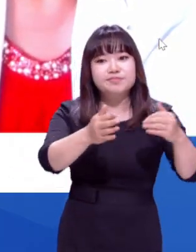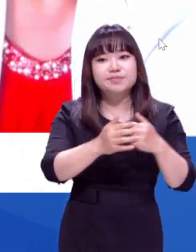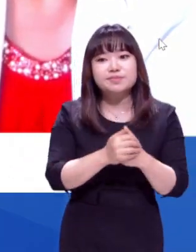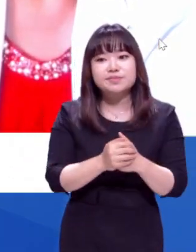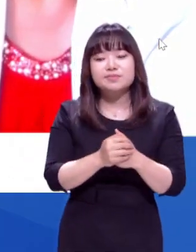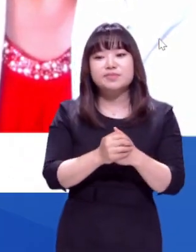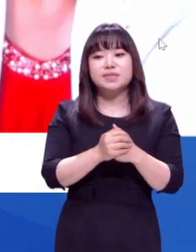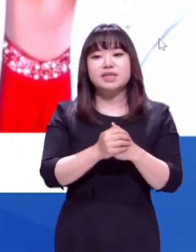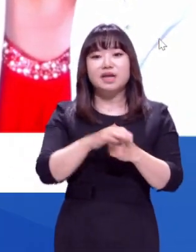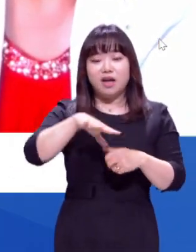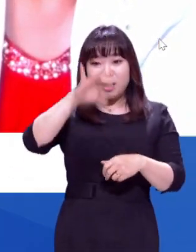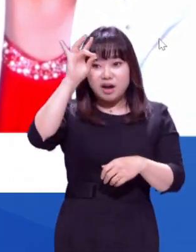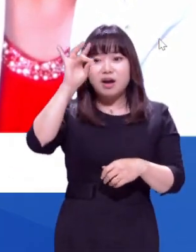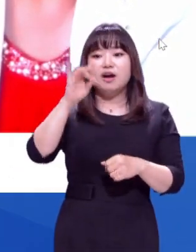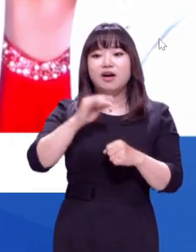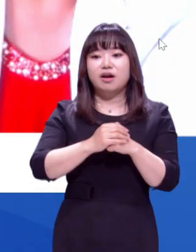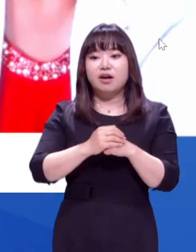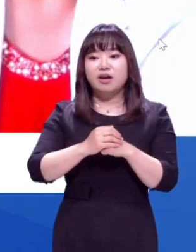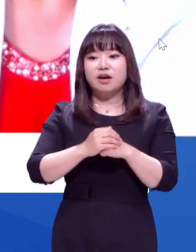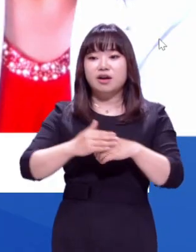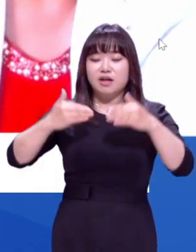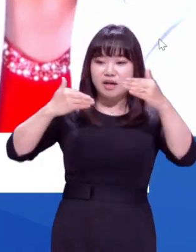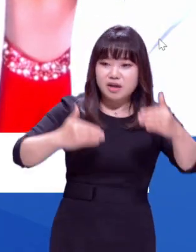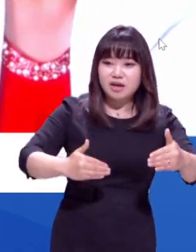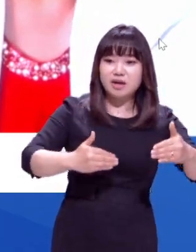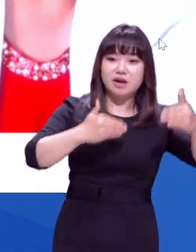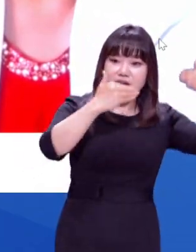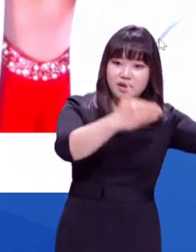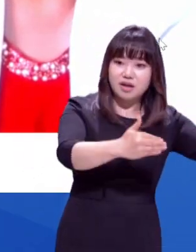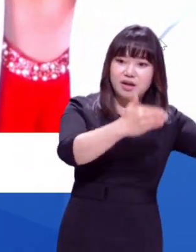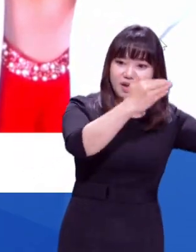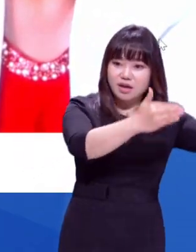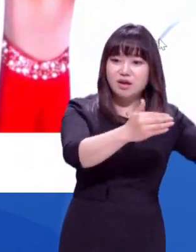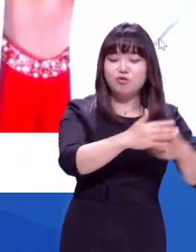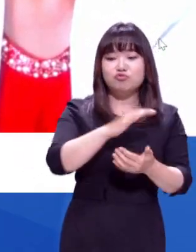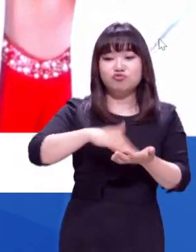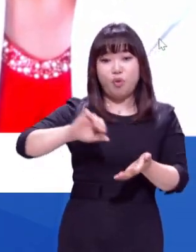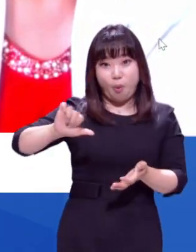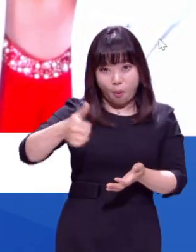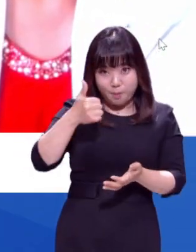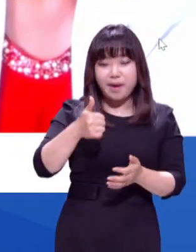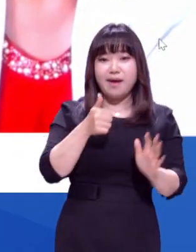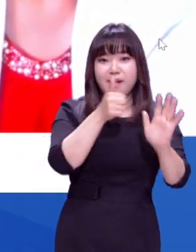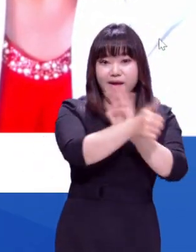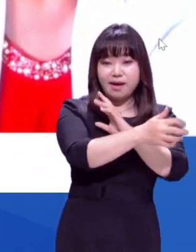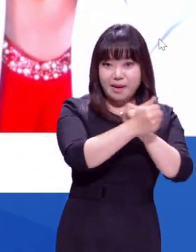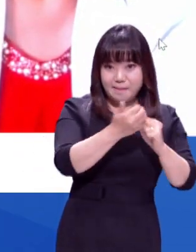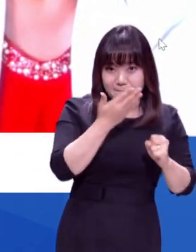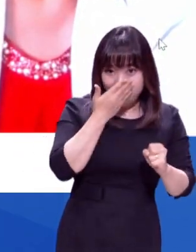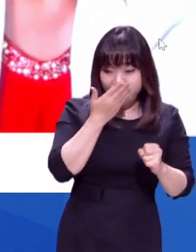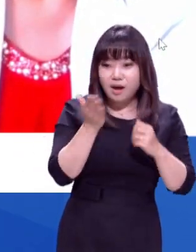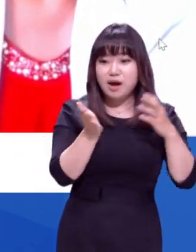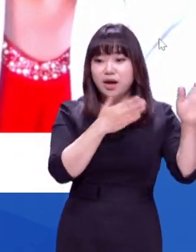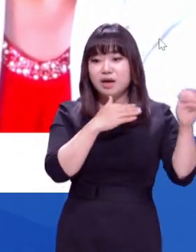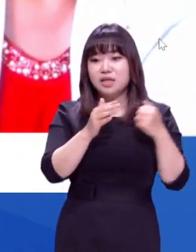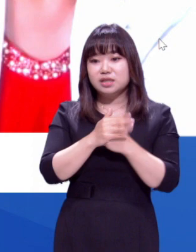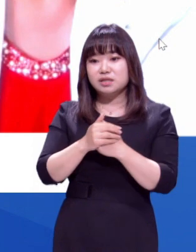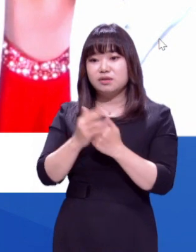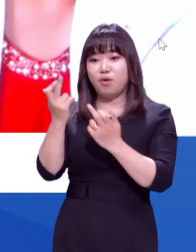송치 입장객 500명, 우이동 입장객 500명씩만 가능하죠. 코스는 북한산 우이역